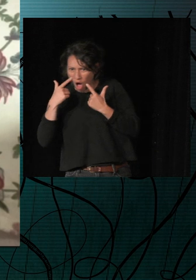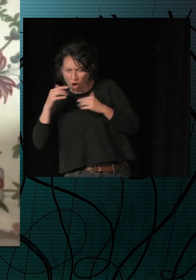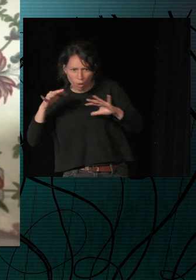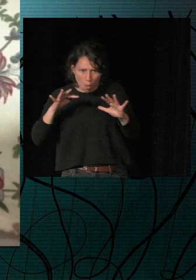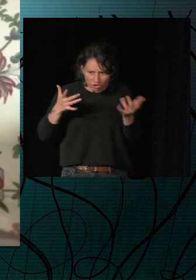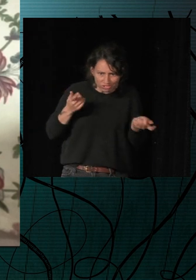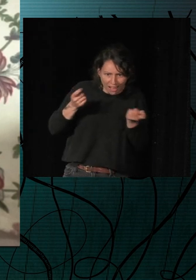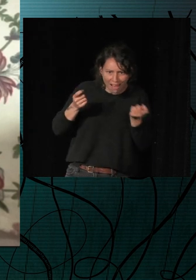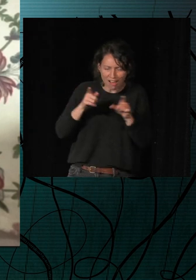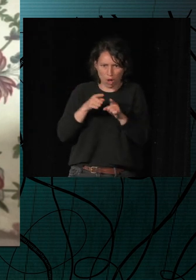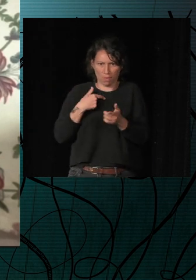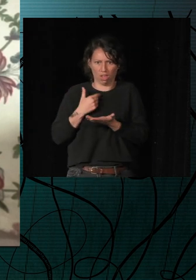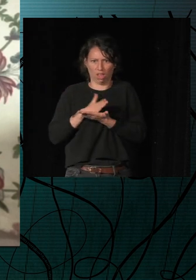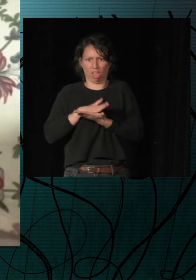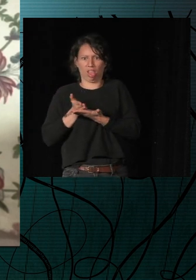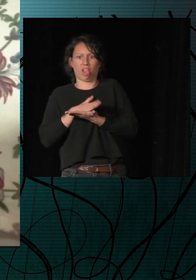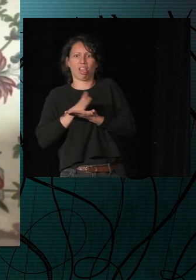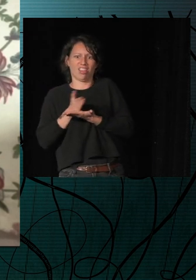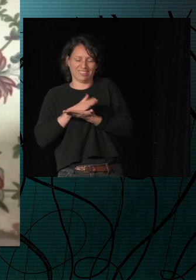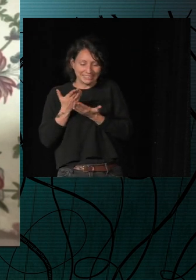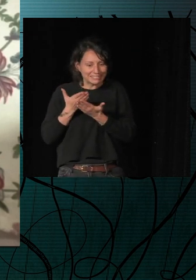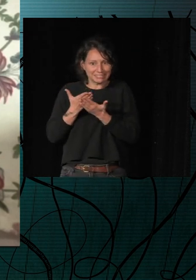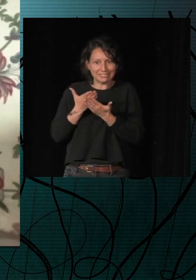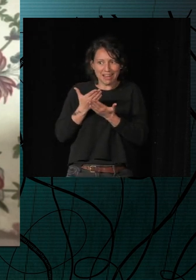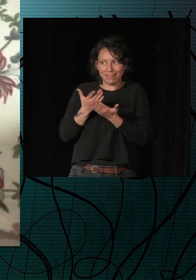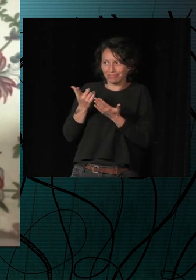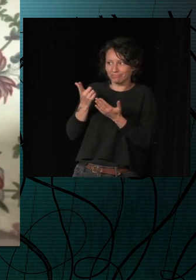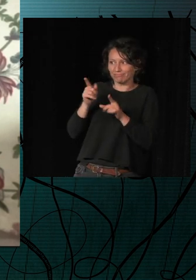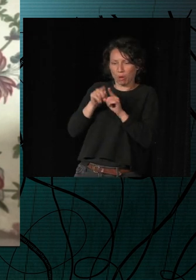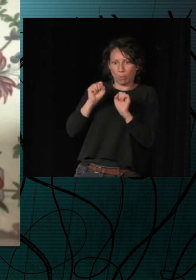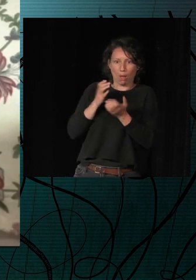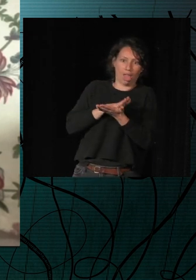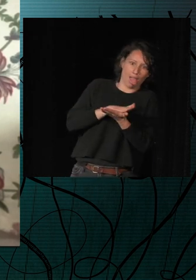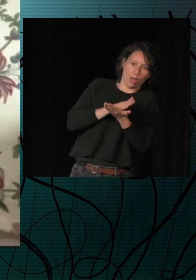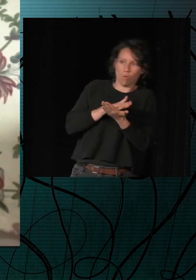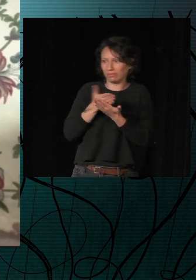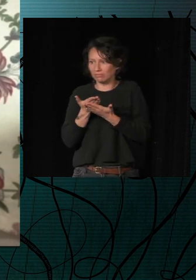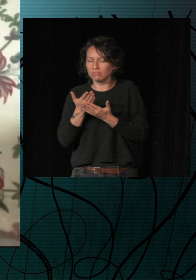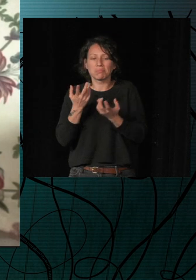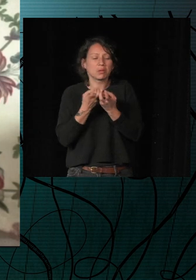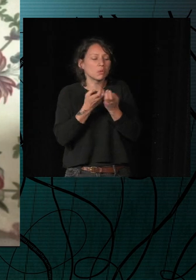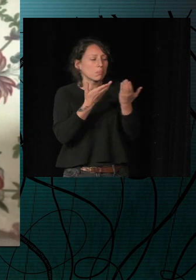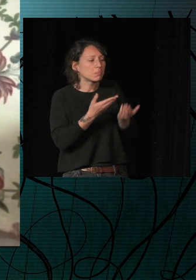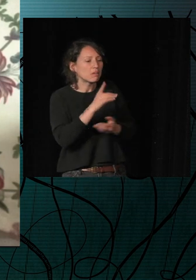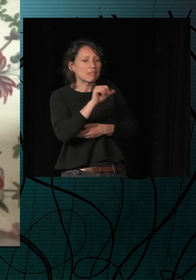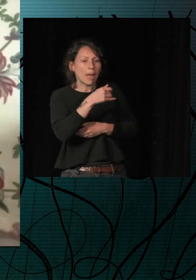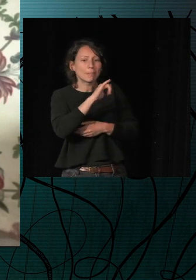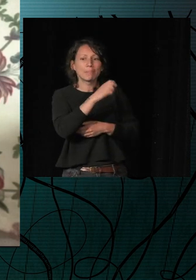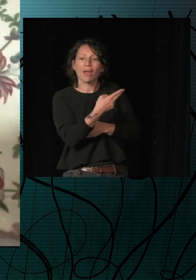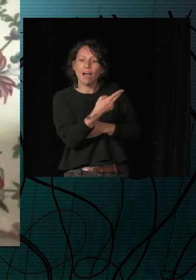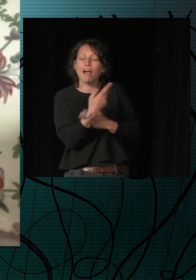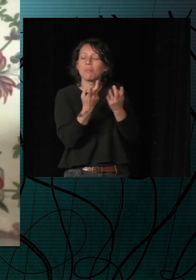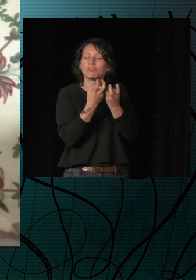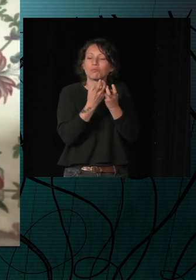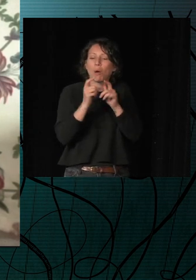c'est là c'est des sentiment seul qui marche bien c'est pour ça que je sais pas ce que tu en penses Damien mais mais les gens qui rigolent des enfin qui